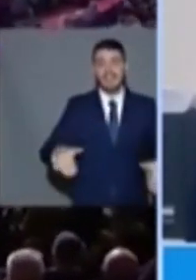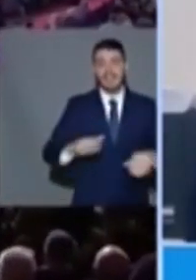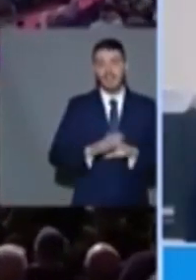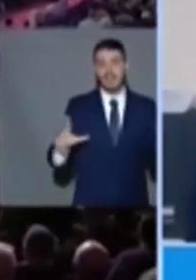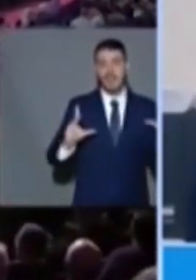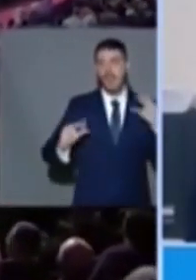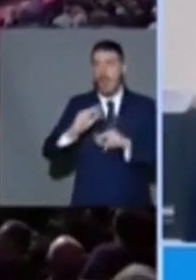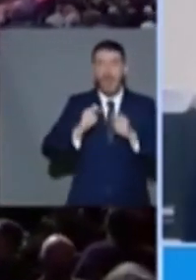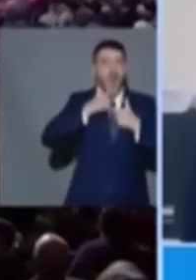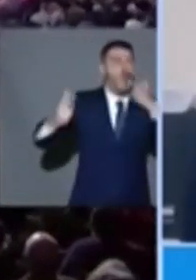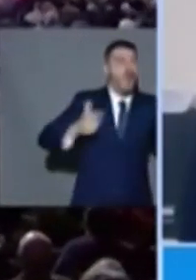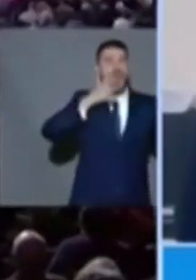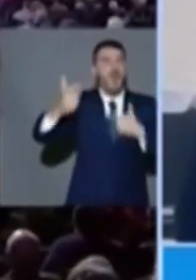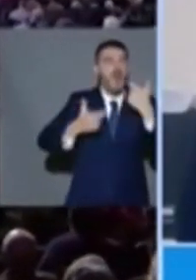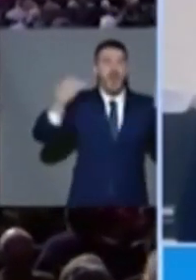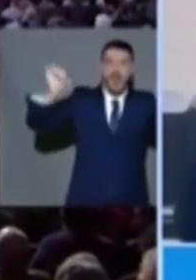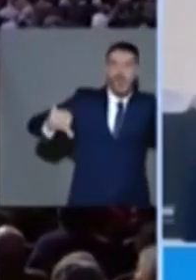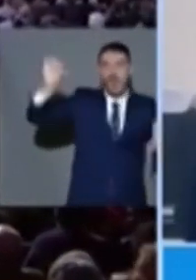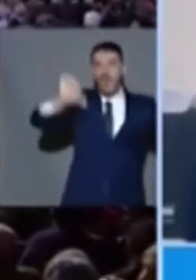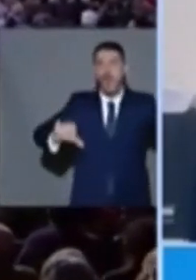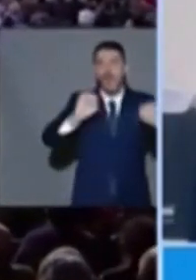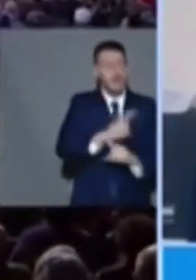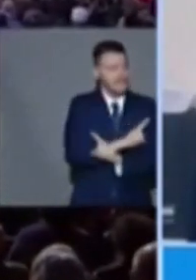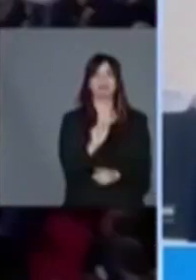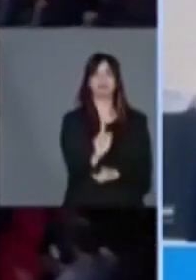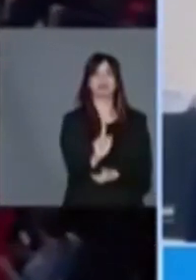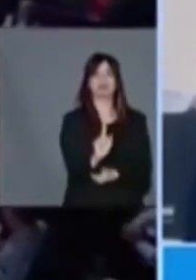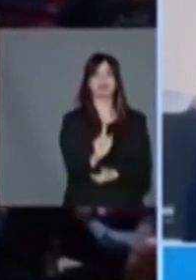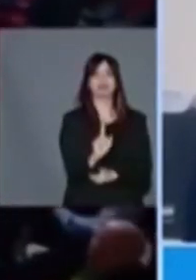ο ίδιος το ότι η εντολή, η οποία, ή